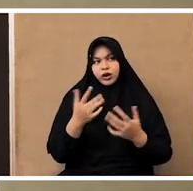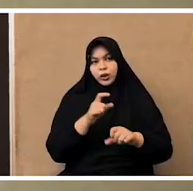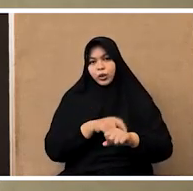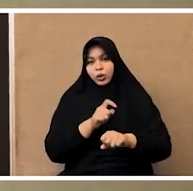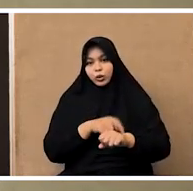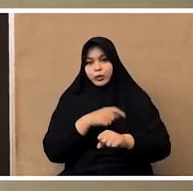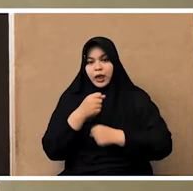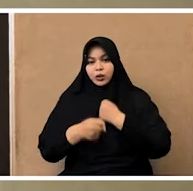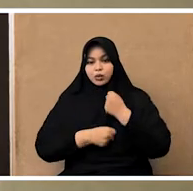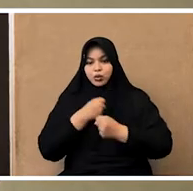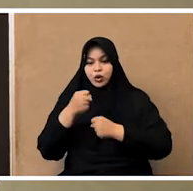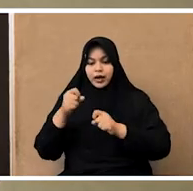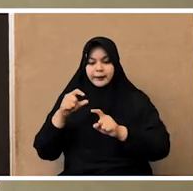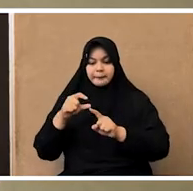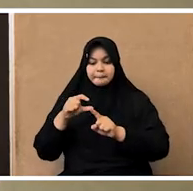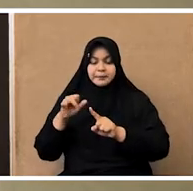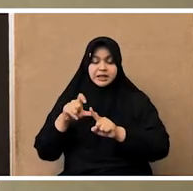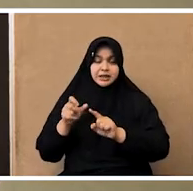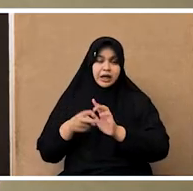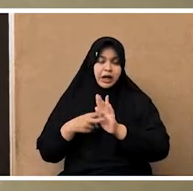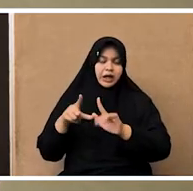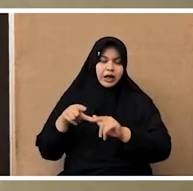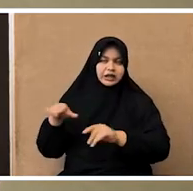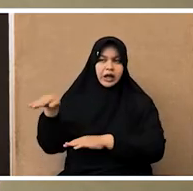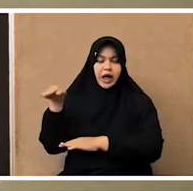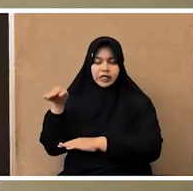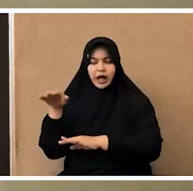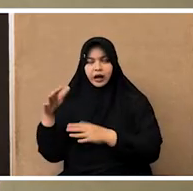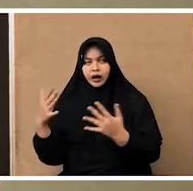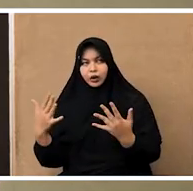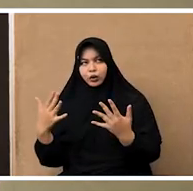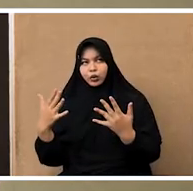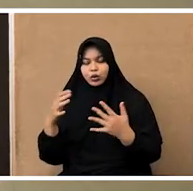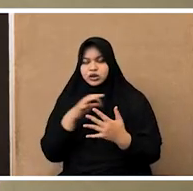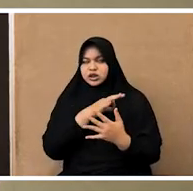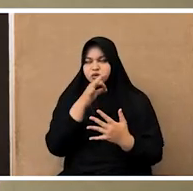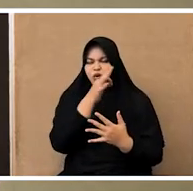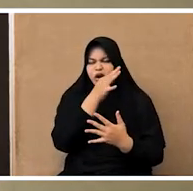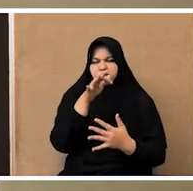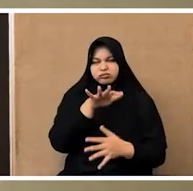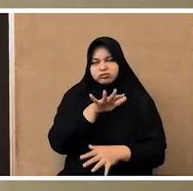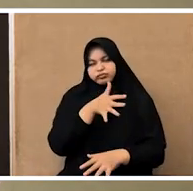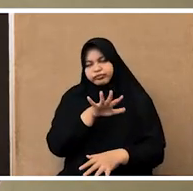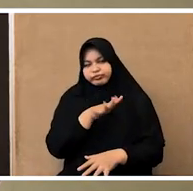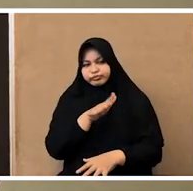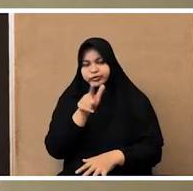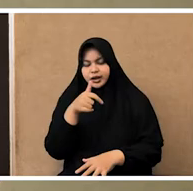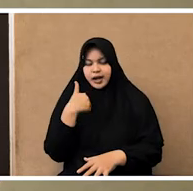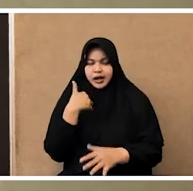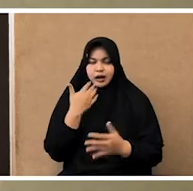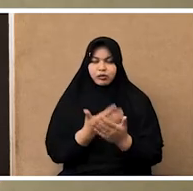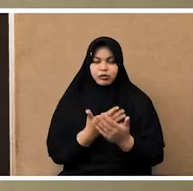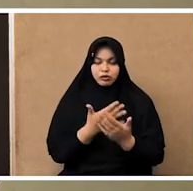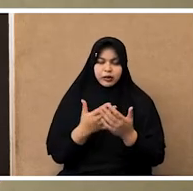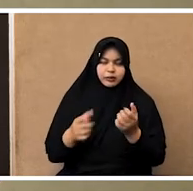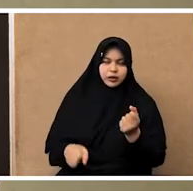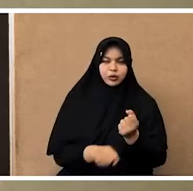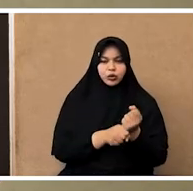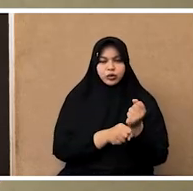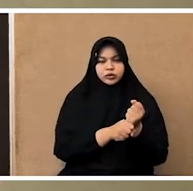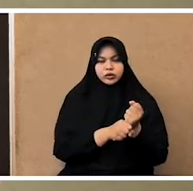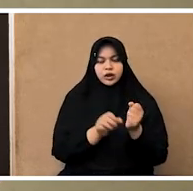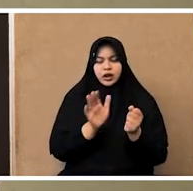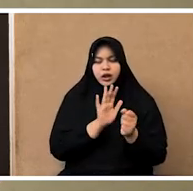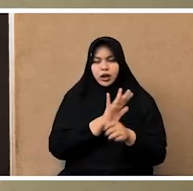Dia sedang kondisinya kondisi kejiwaannya sedang labil misalkan itu kan ada bukti pendukung ya ya